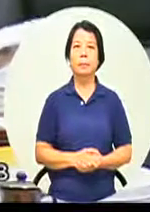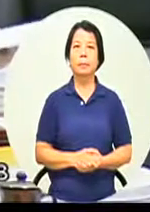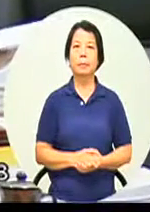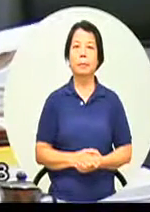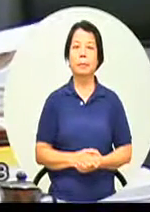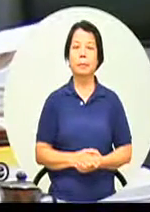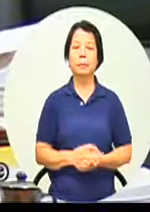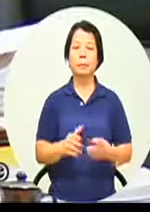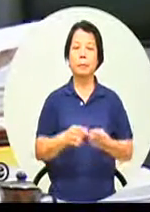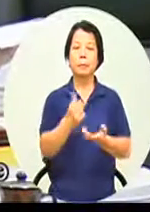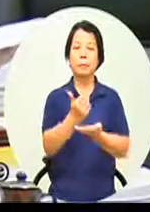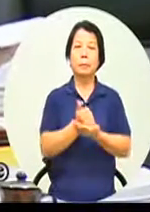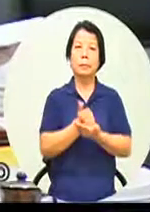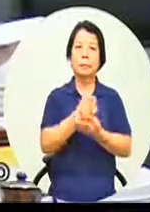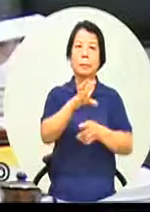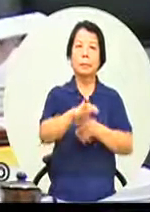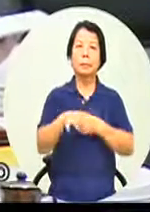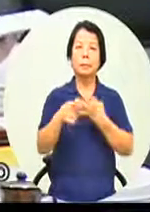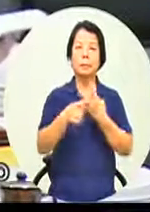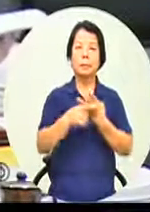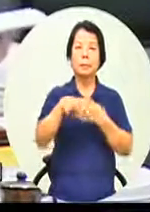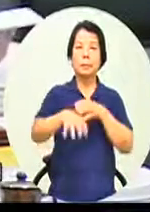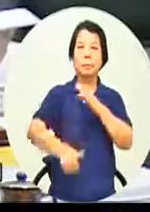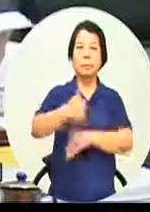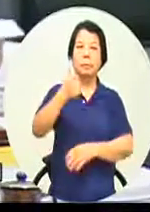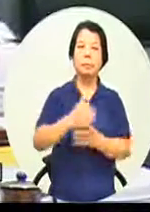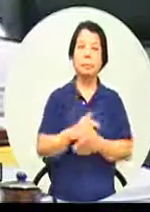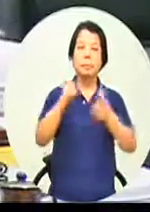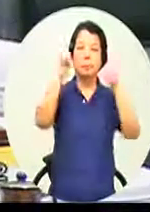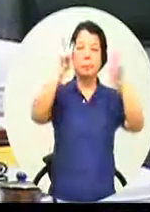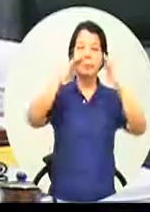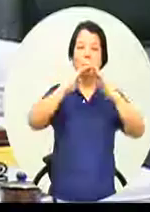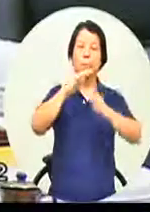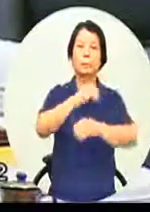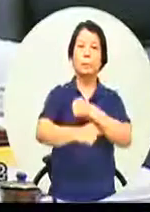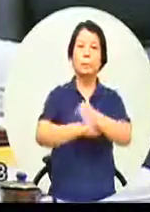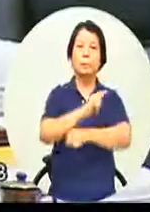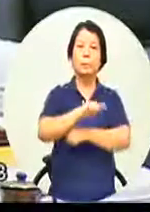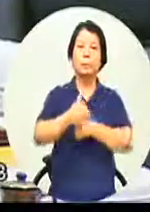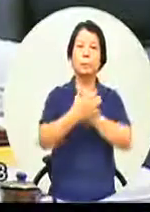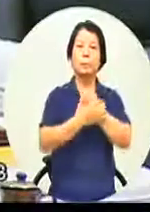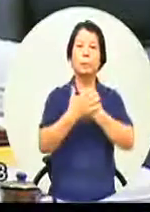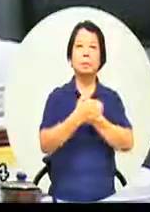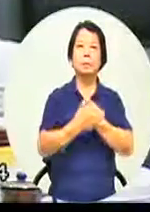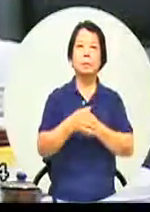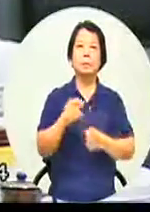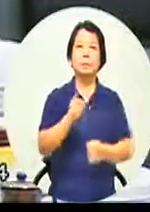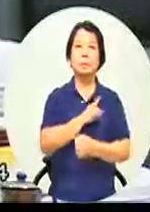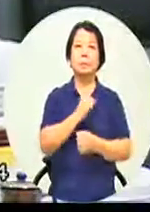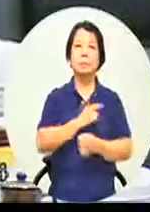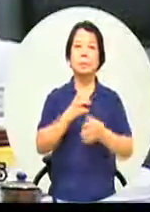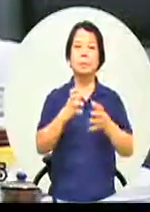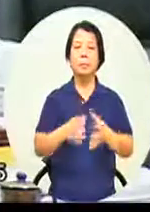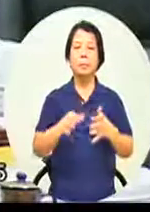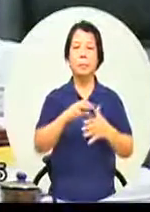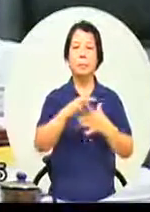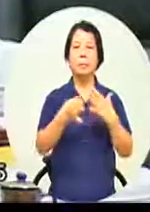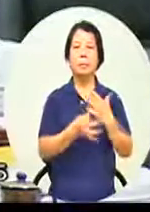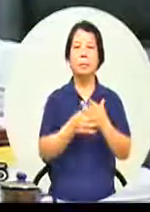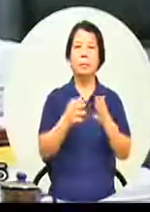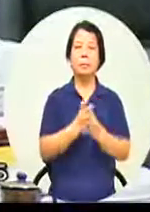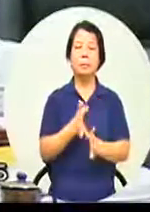农业局的局长，高雄市动物保护自治条例是在几月通过正式上